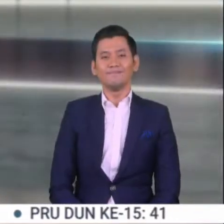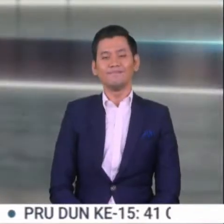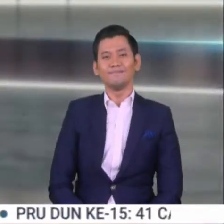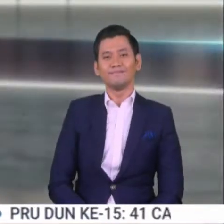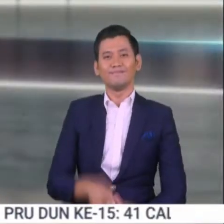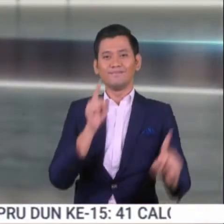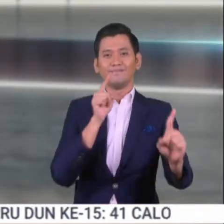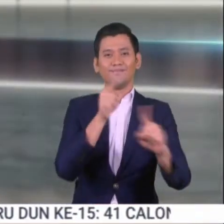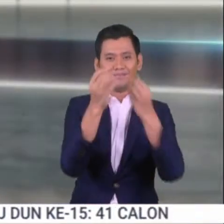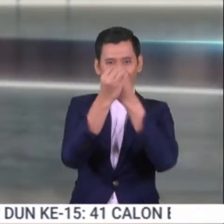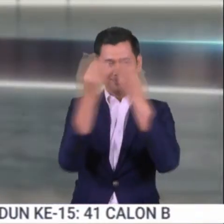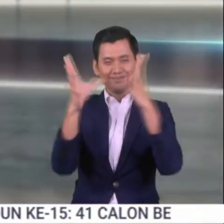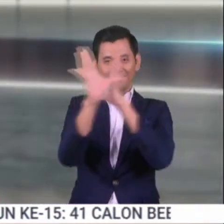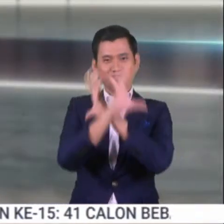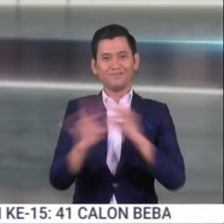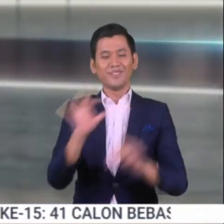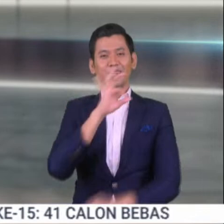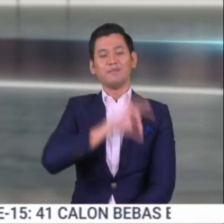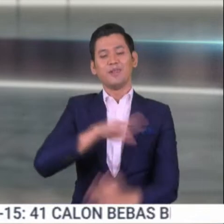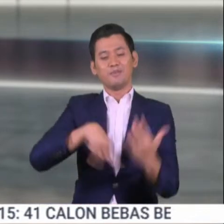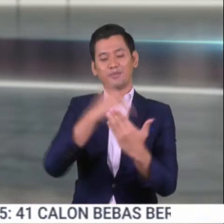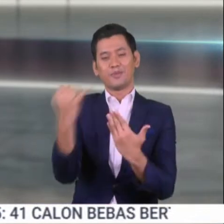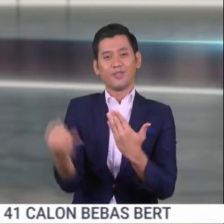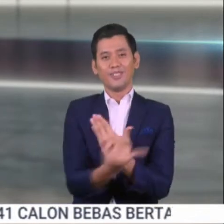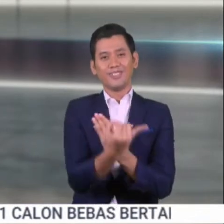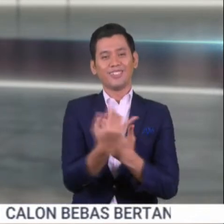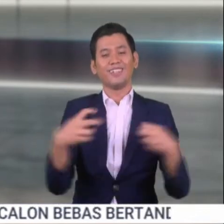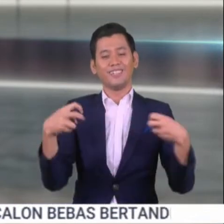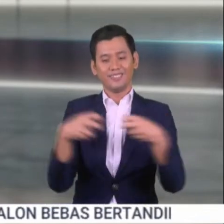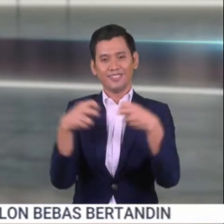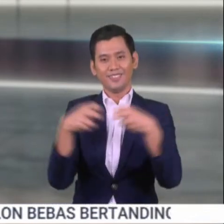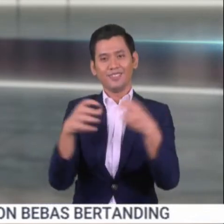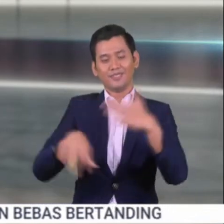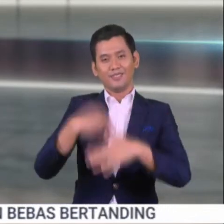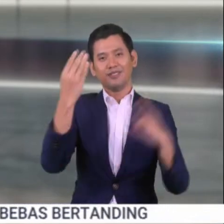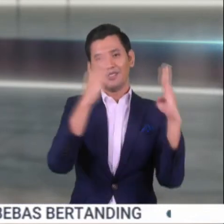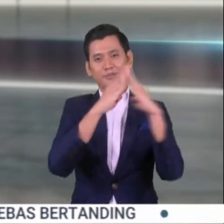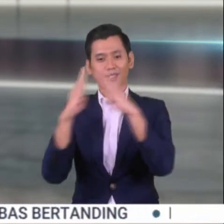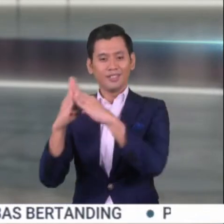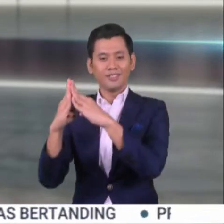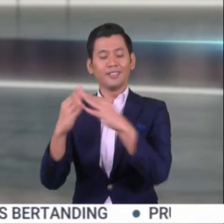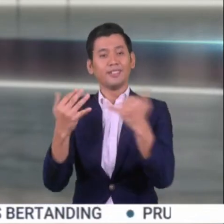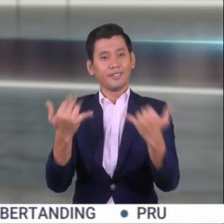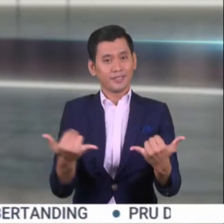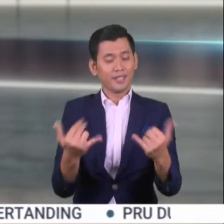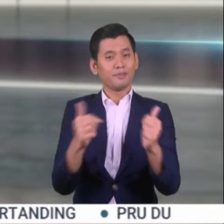Antara fokus dari Sarawak mengenai manfaat projek bekalan elektrik luar bandar RES. Terus